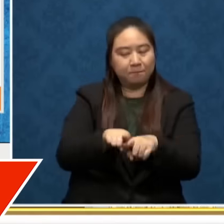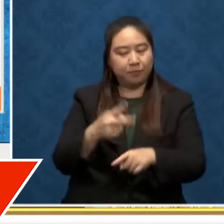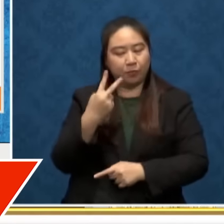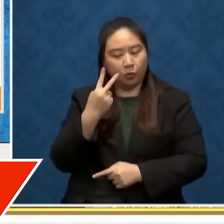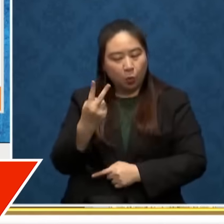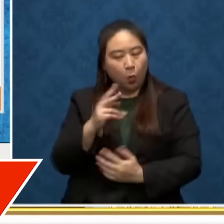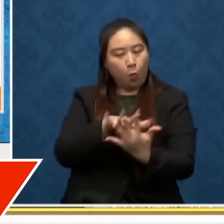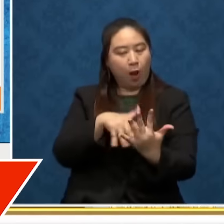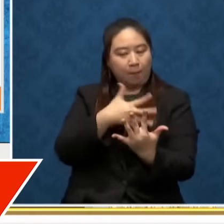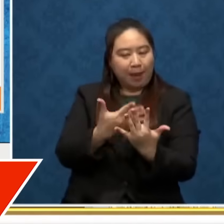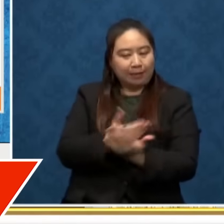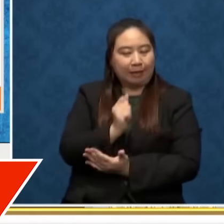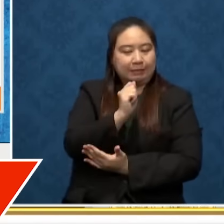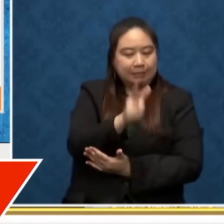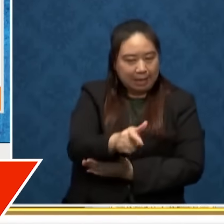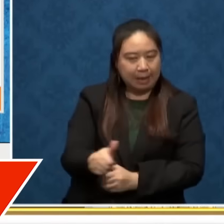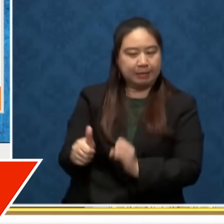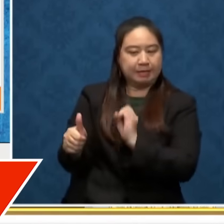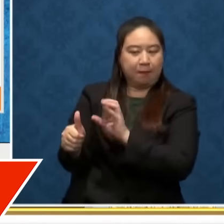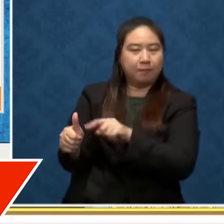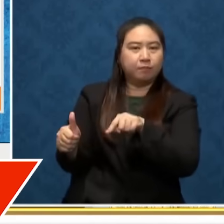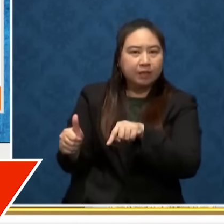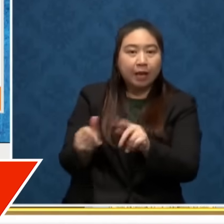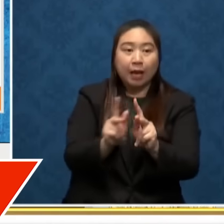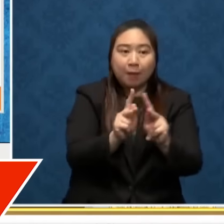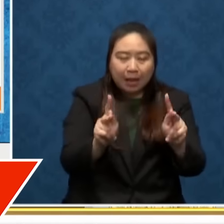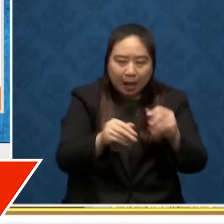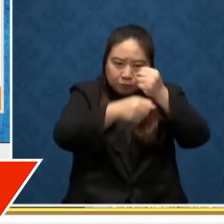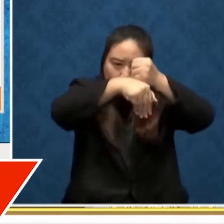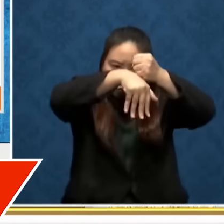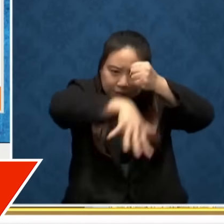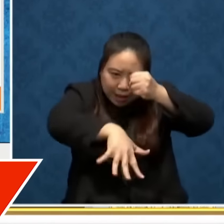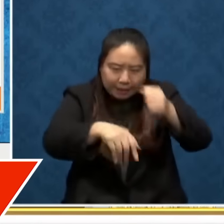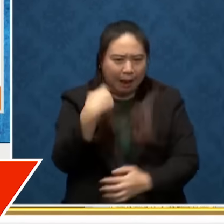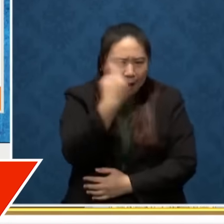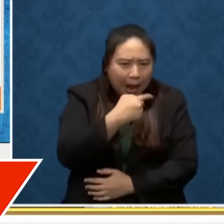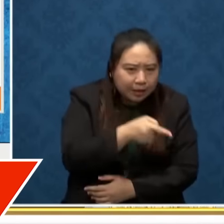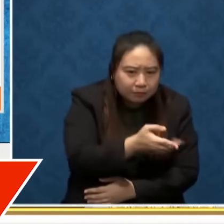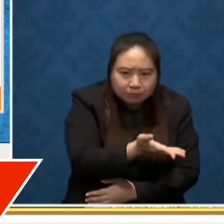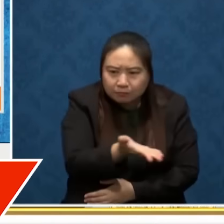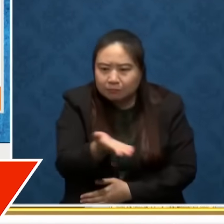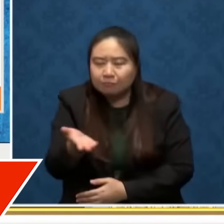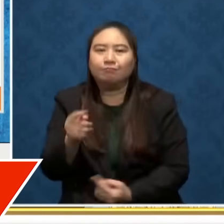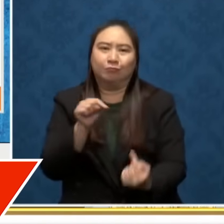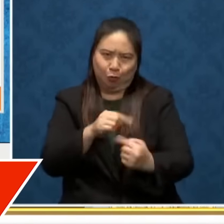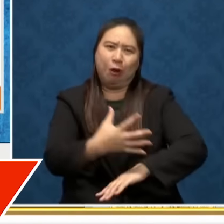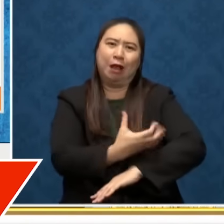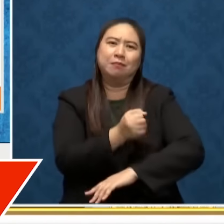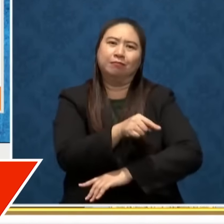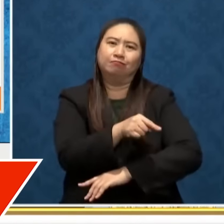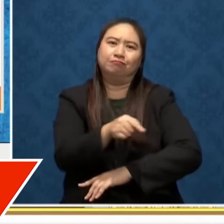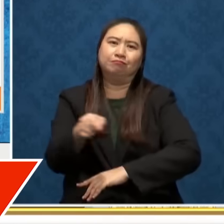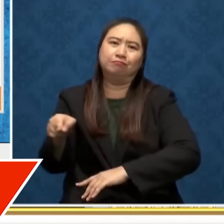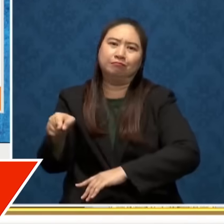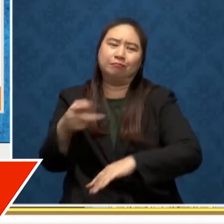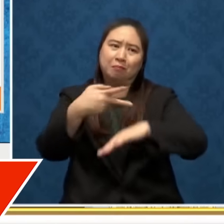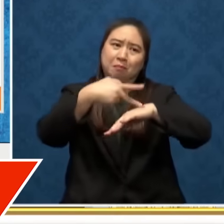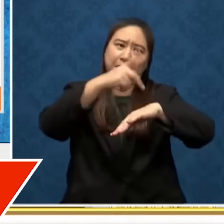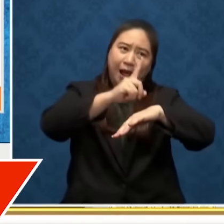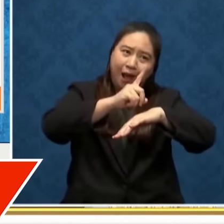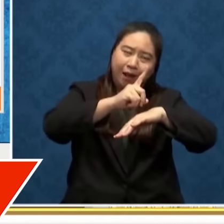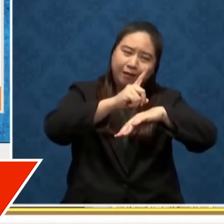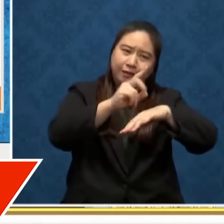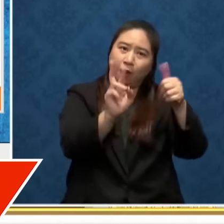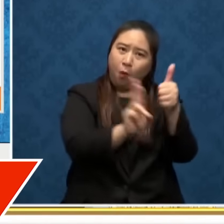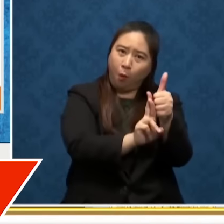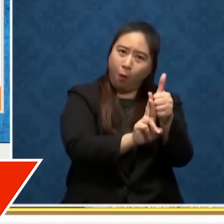บประมาณรายจ่ายเนี่ยมีใครบ้างเป็นภาคการเมืองทั้งนั้นเลยนะครับไม่ว่าจะเป็นประธานรอง